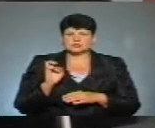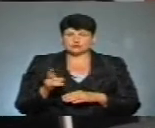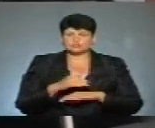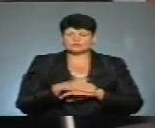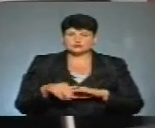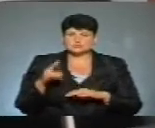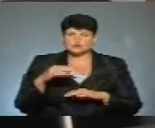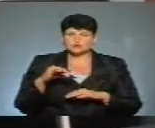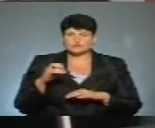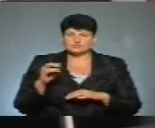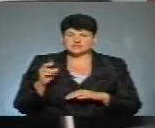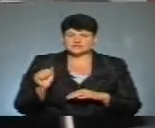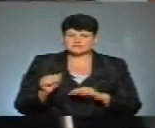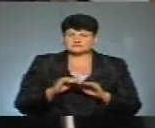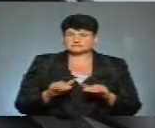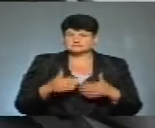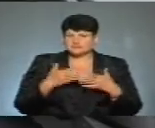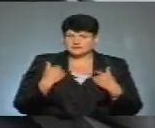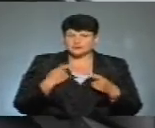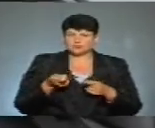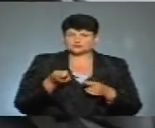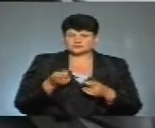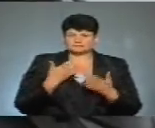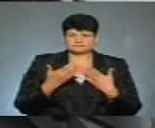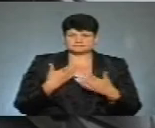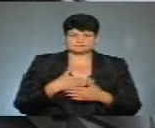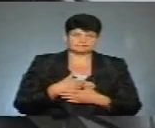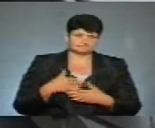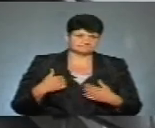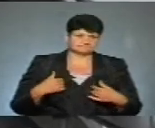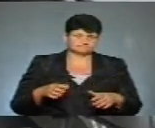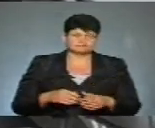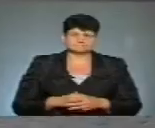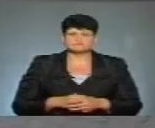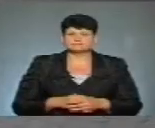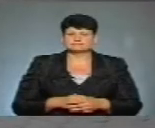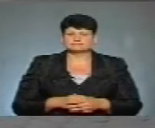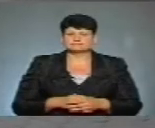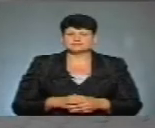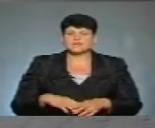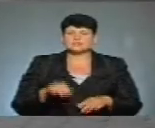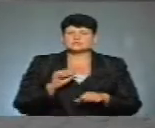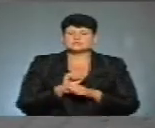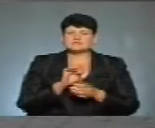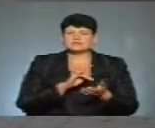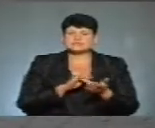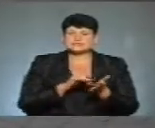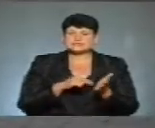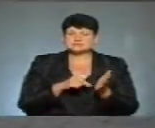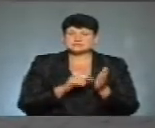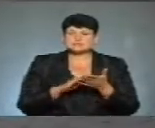Школярів у салоні немає, кондукторка спілкуватися із нами відмовилася. А це зупинка у центрі міста станом